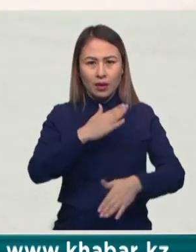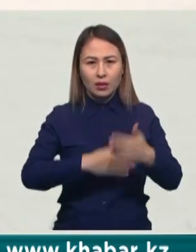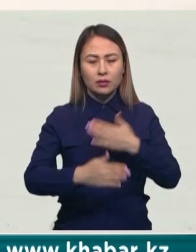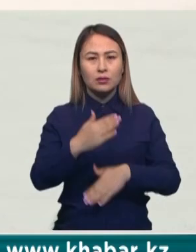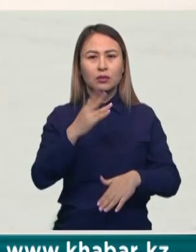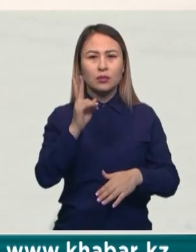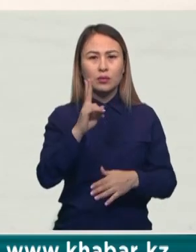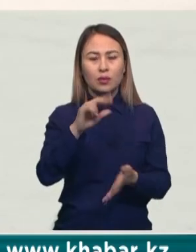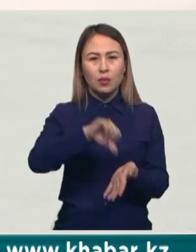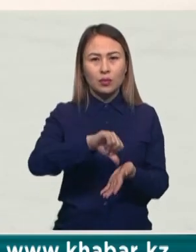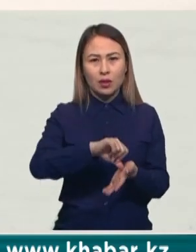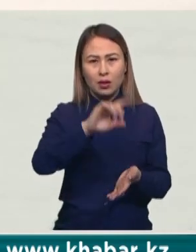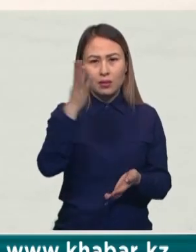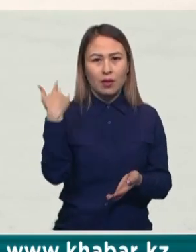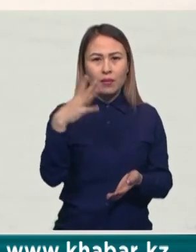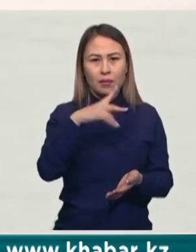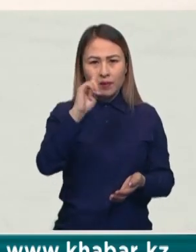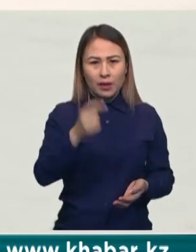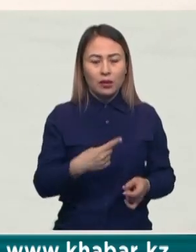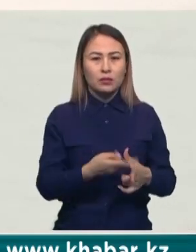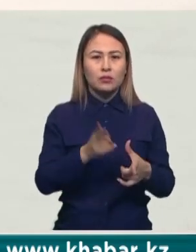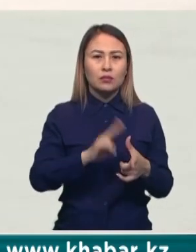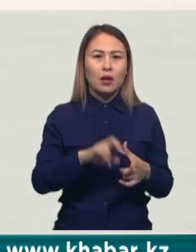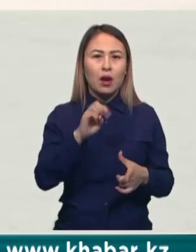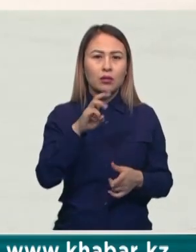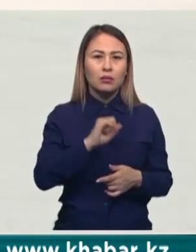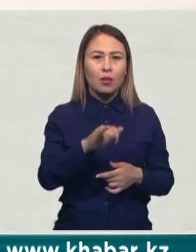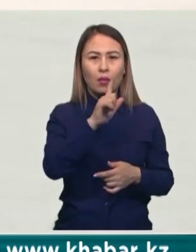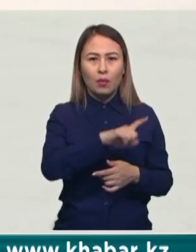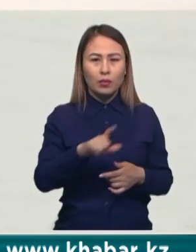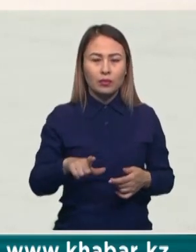Чернобылға қатысқандар, Ақтау қаласының құрметті азаматтары,